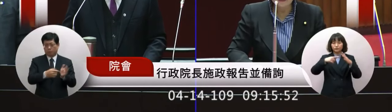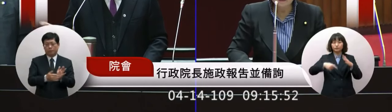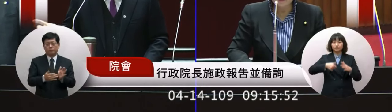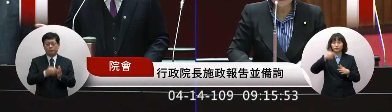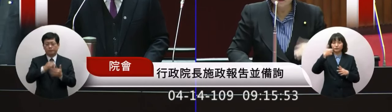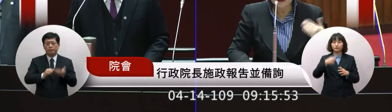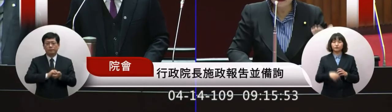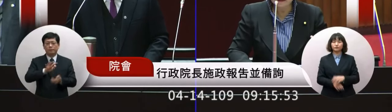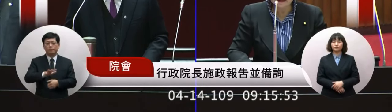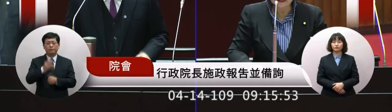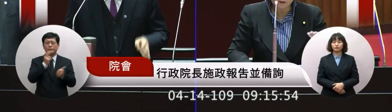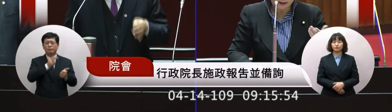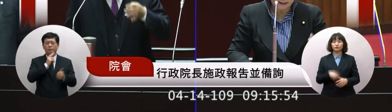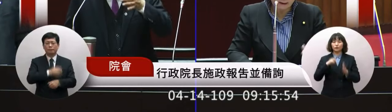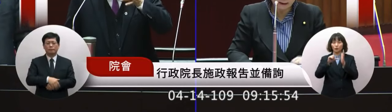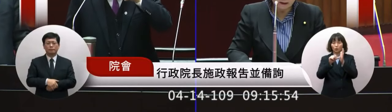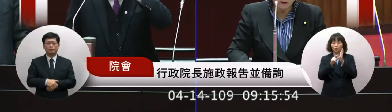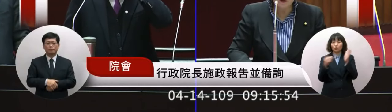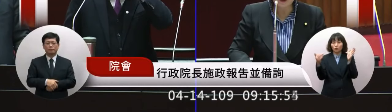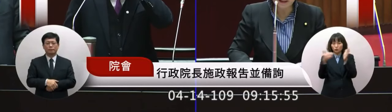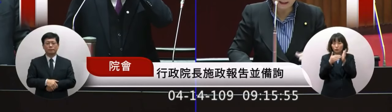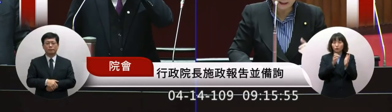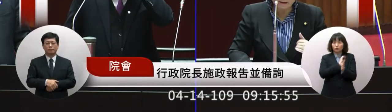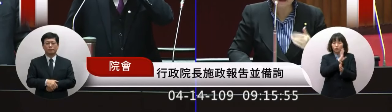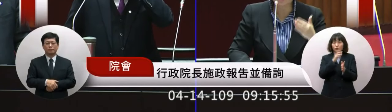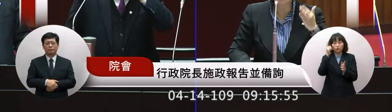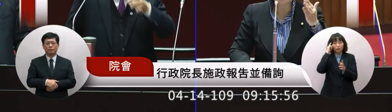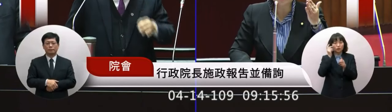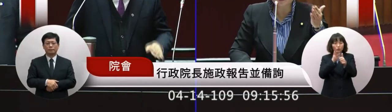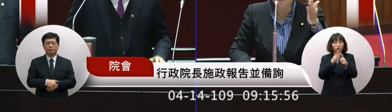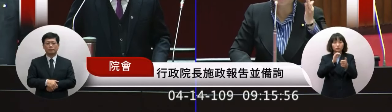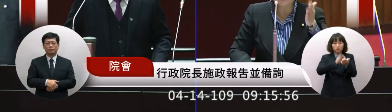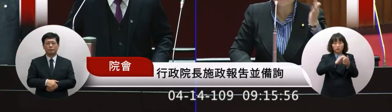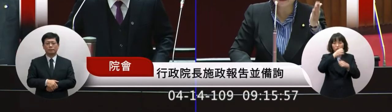关规定啊。是不是 我时间快到了？我觉得医疗